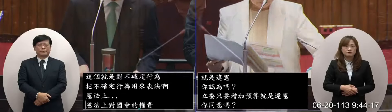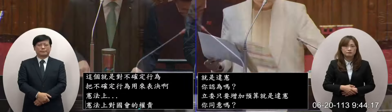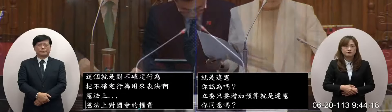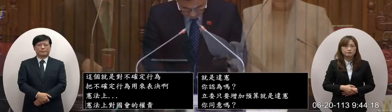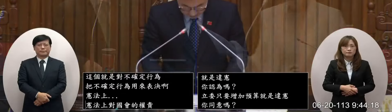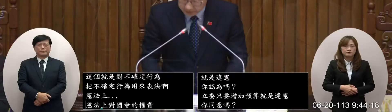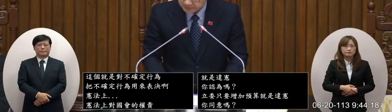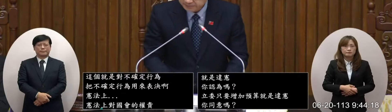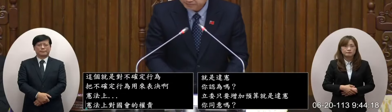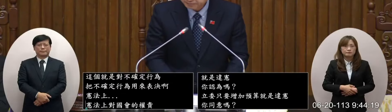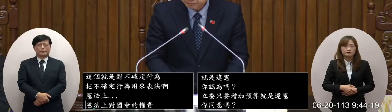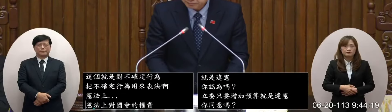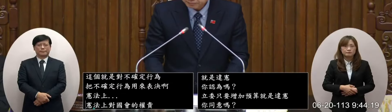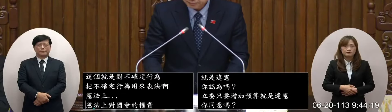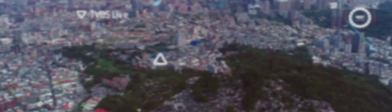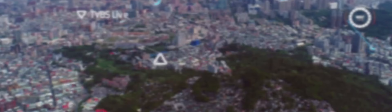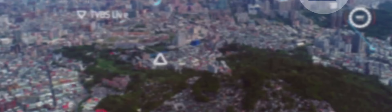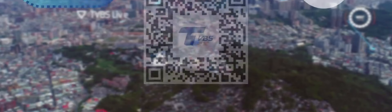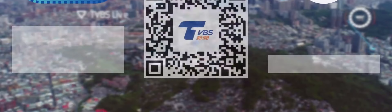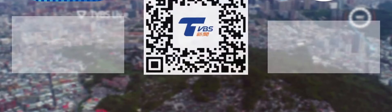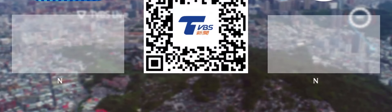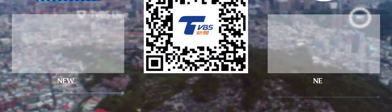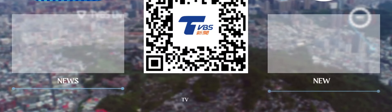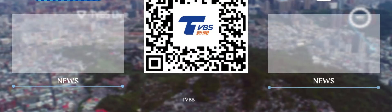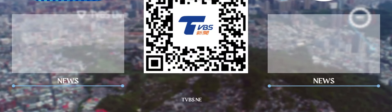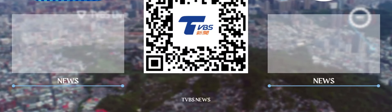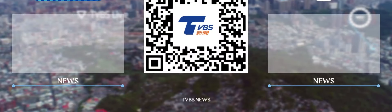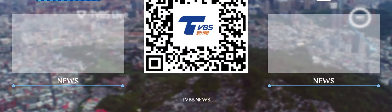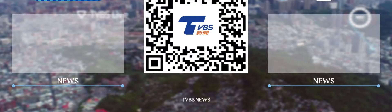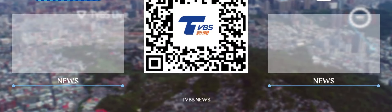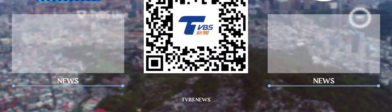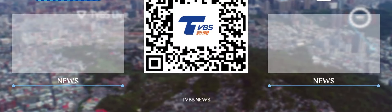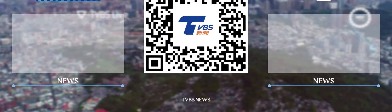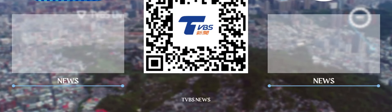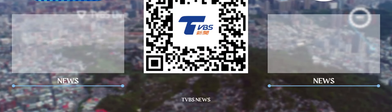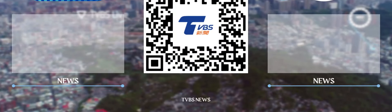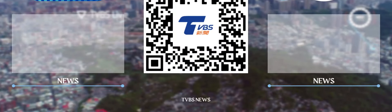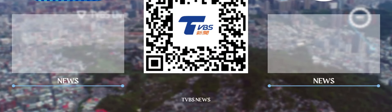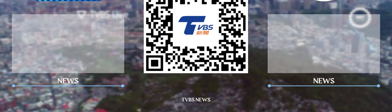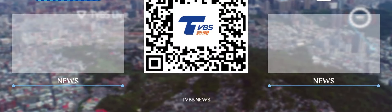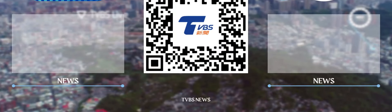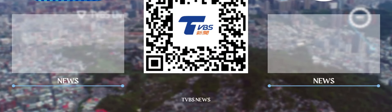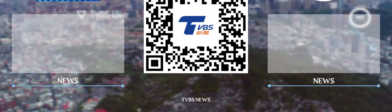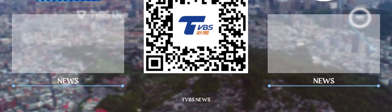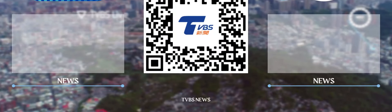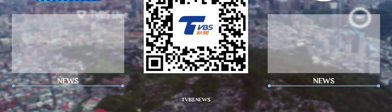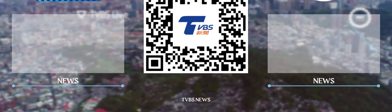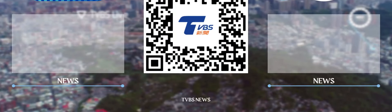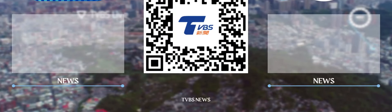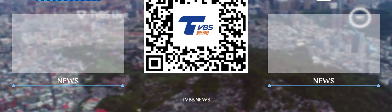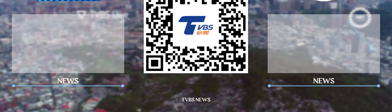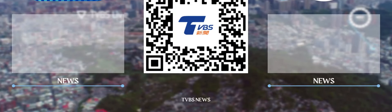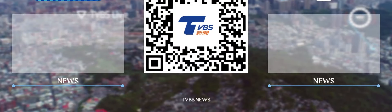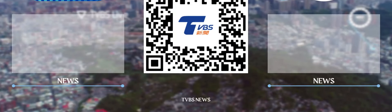好，谢谢黄委员。 想看最完整的新闻内容，记得下载 TVBS 新闻网 APP。